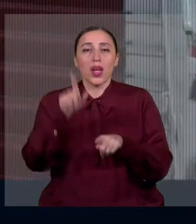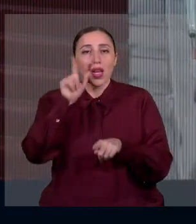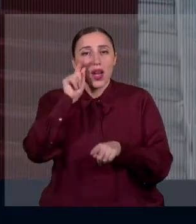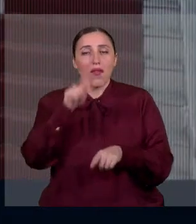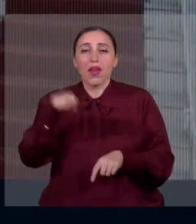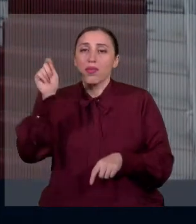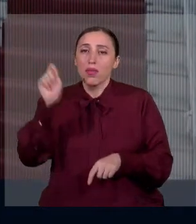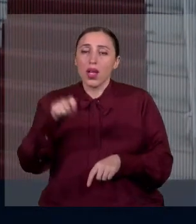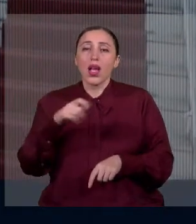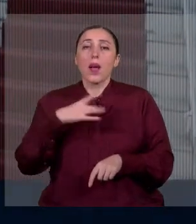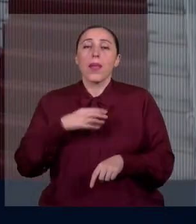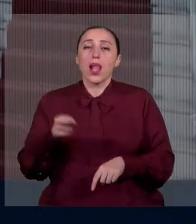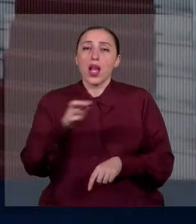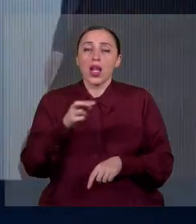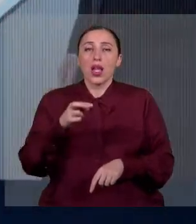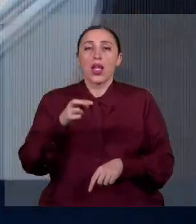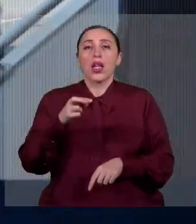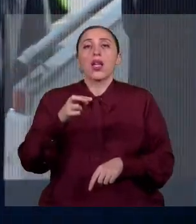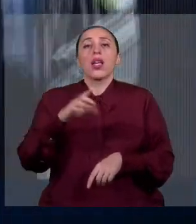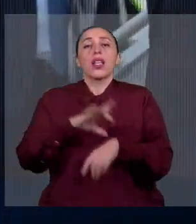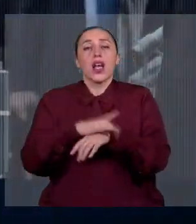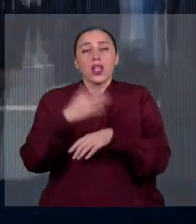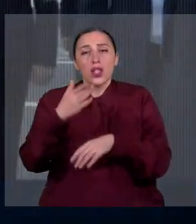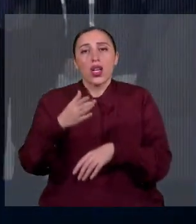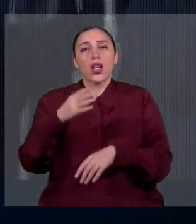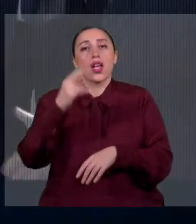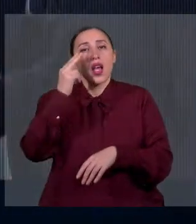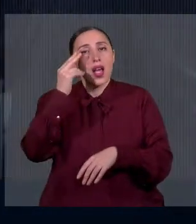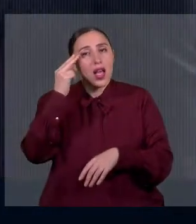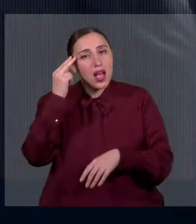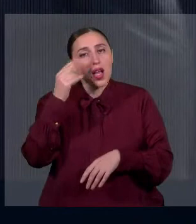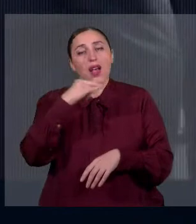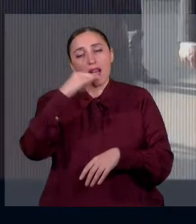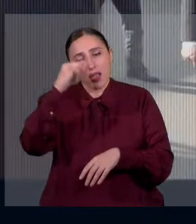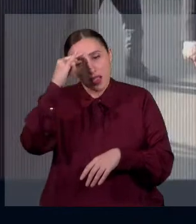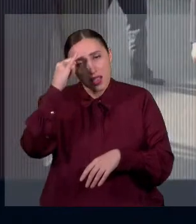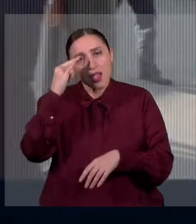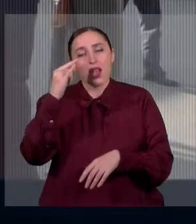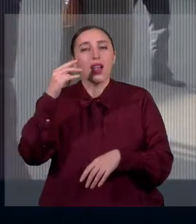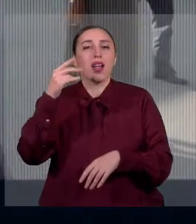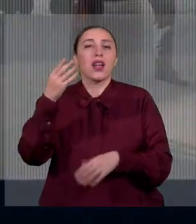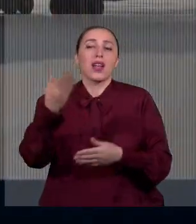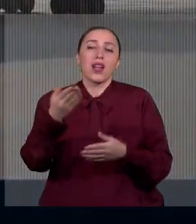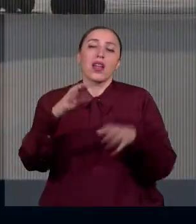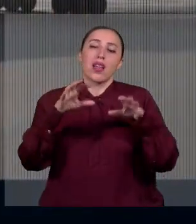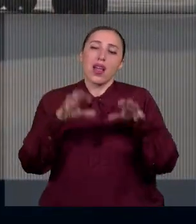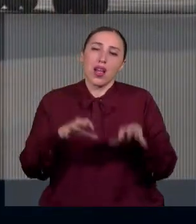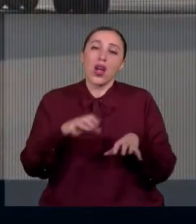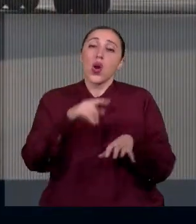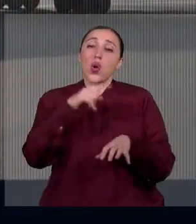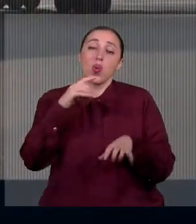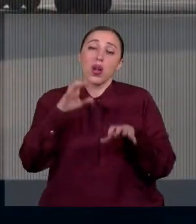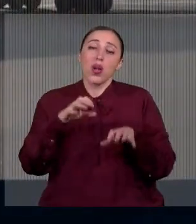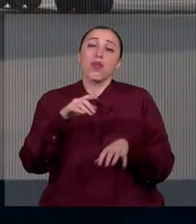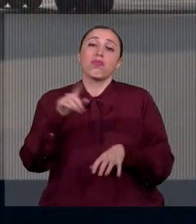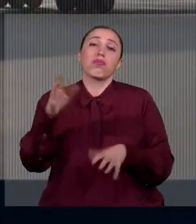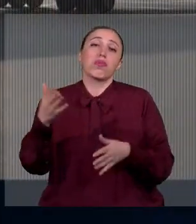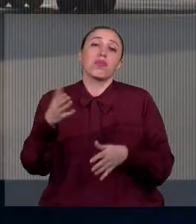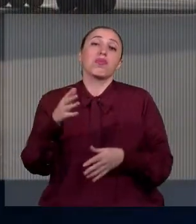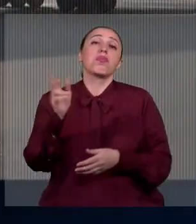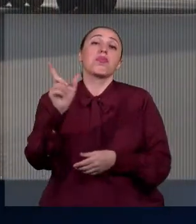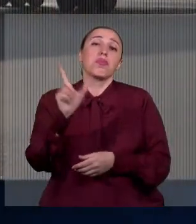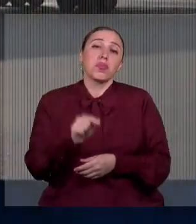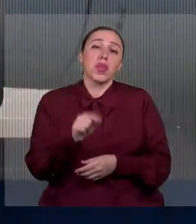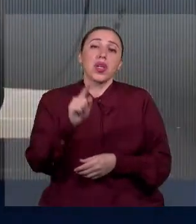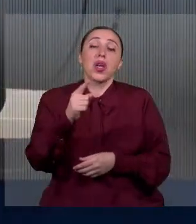ժամանել Բելարուսի, Տաջիկստանի, Ղազախստանի, Ղրղստանի ղեկավարները, նաև Ռուսաստանի նախագահ Վլադիմիր Պուտինը, վերջինս իդեպ